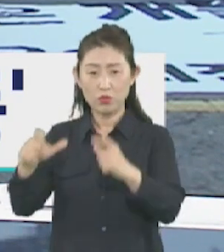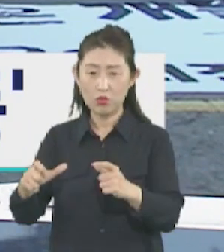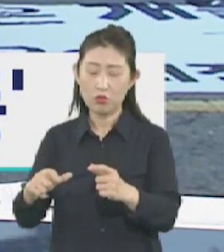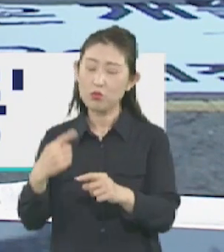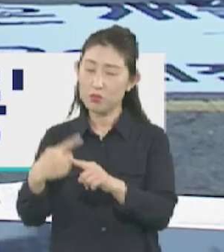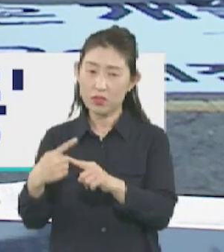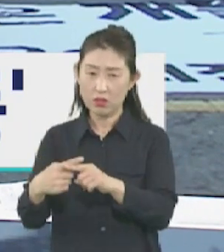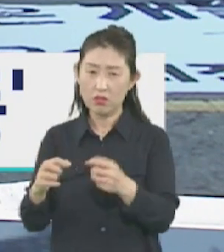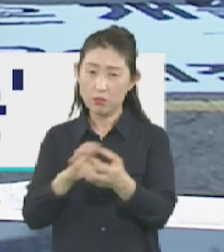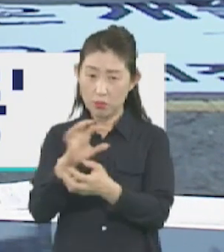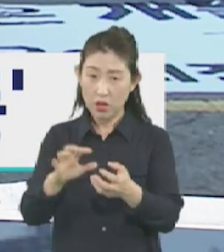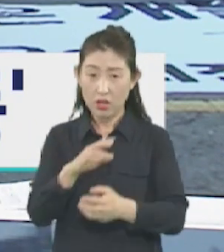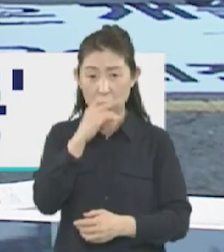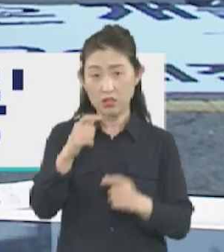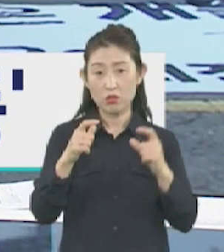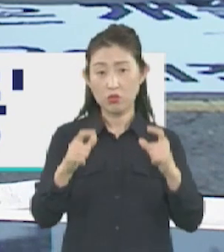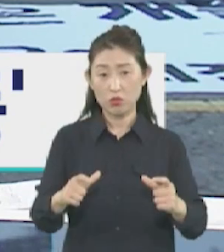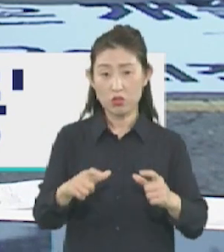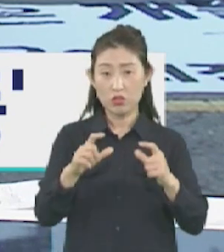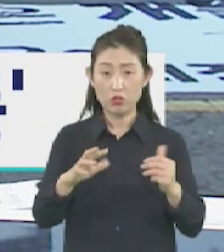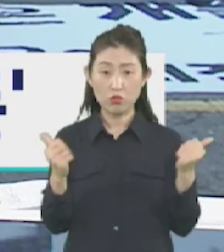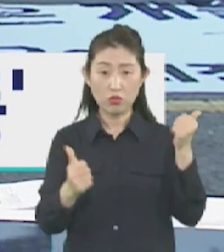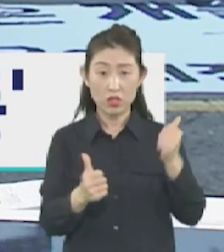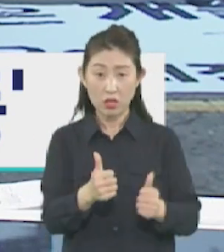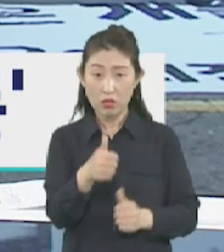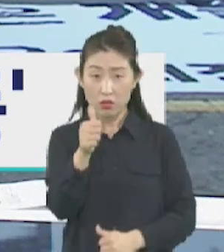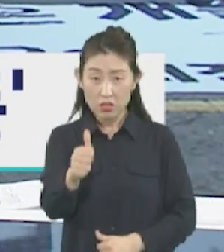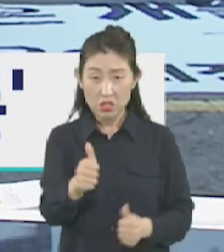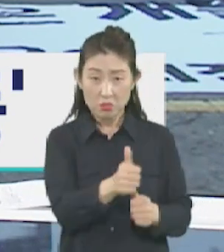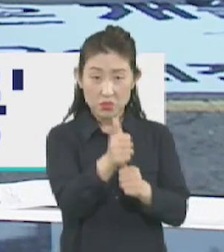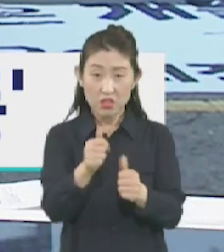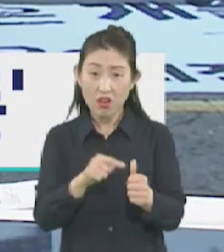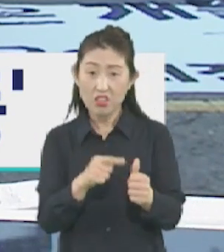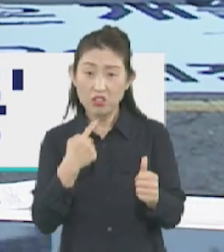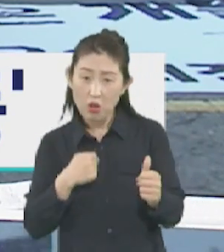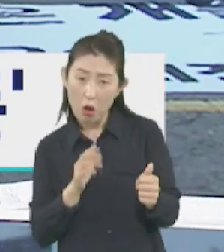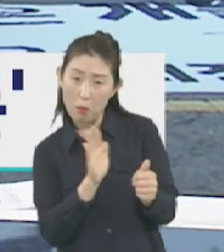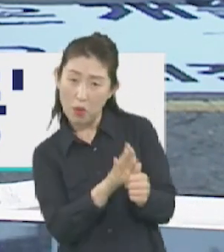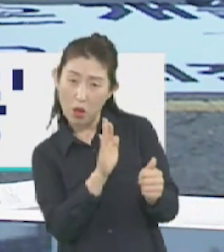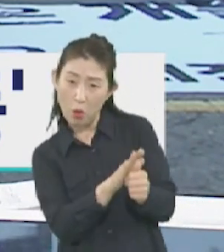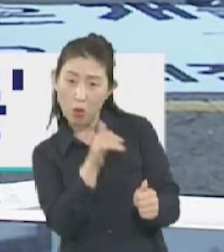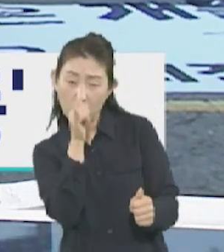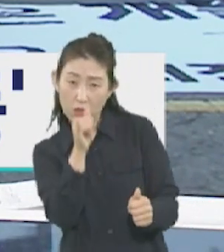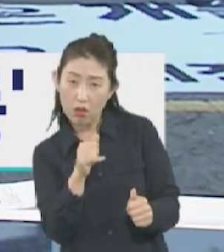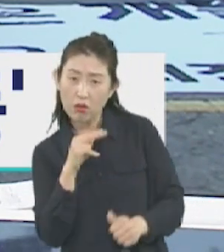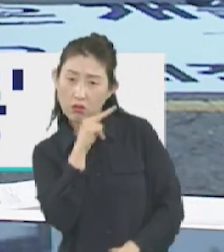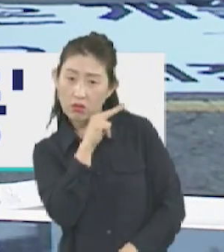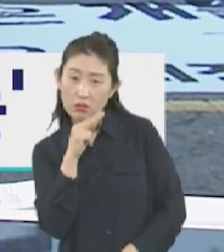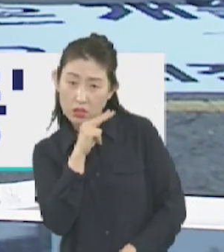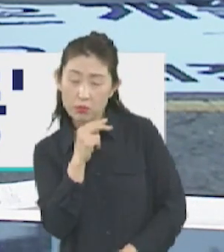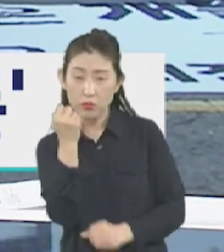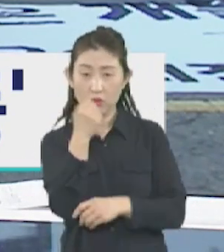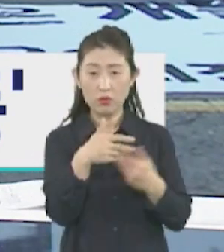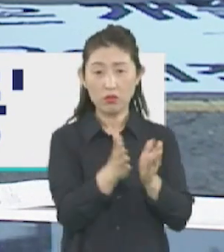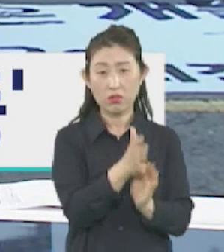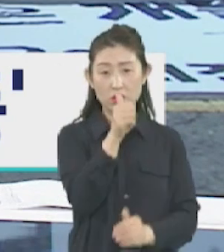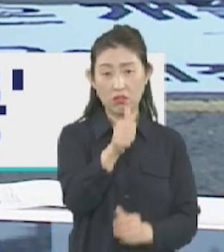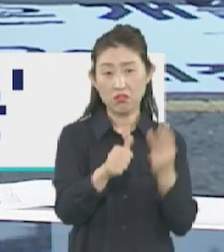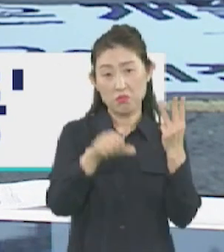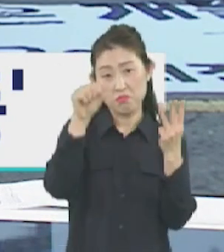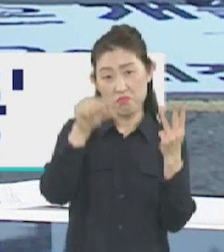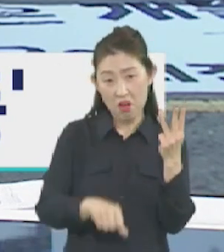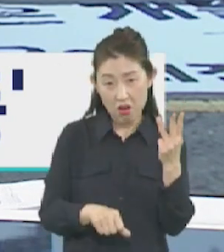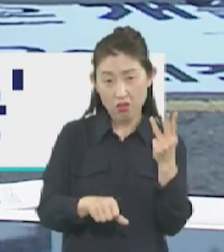심상치 않습니다. 예산군에서는 지역 국회의원이 비서관 출신 후보를 밀고 있다는 의혹이 나왔고